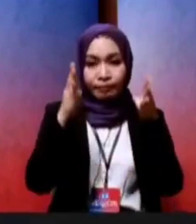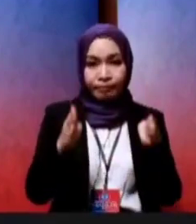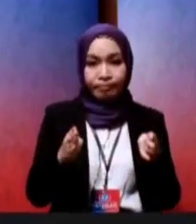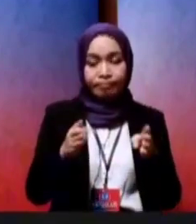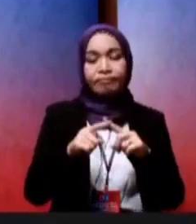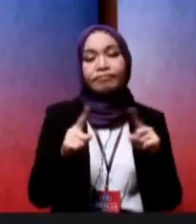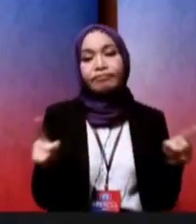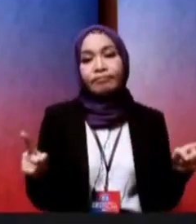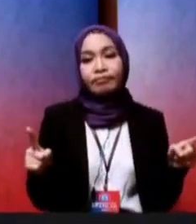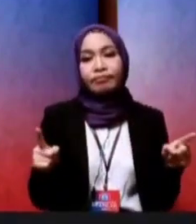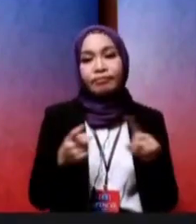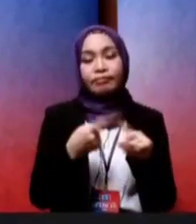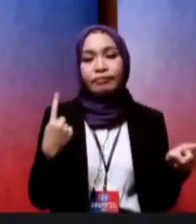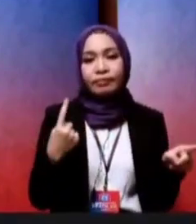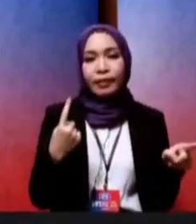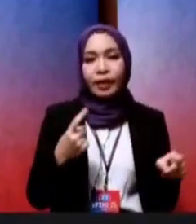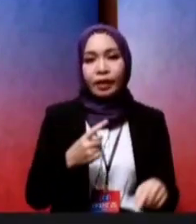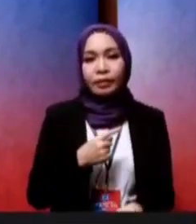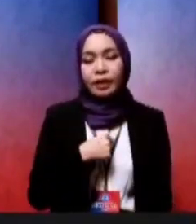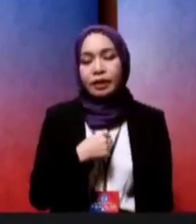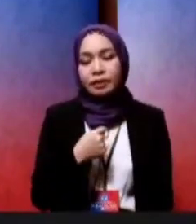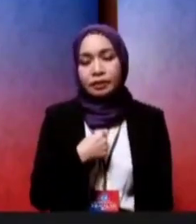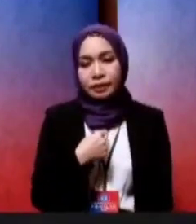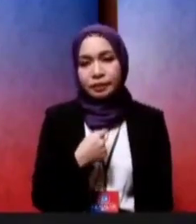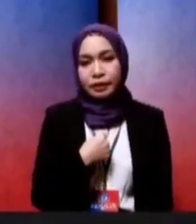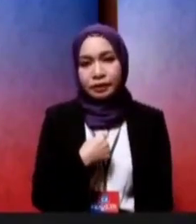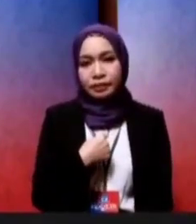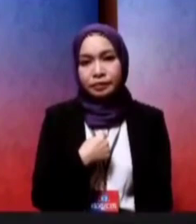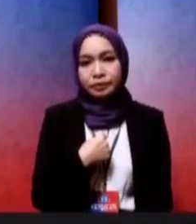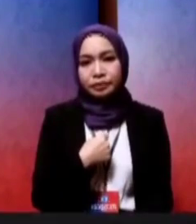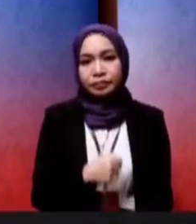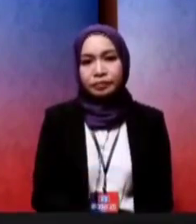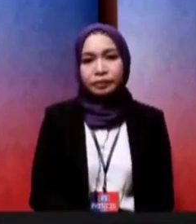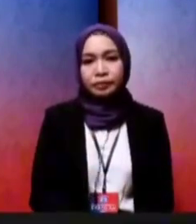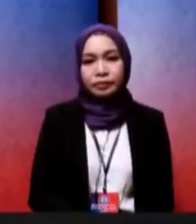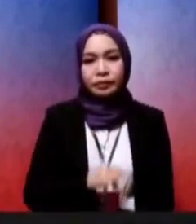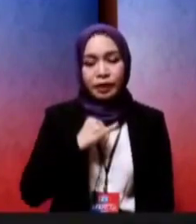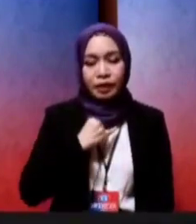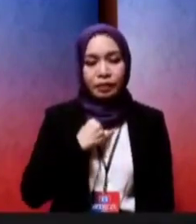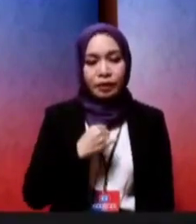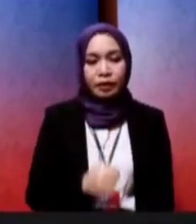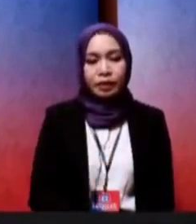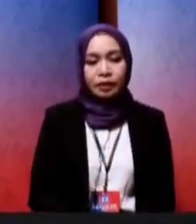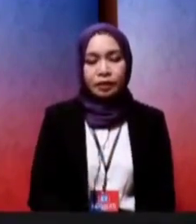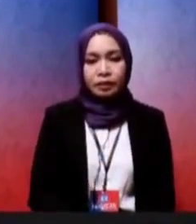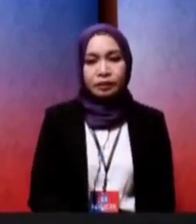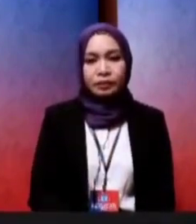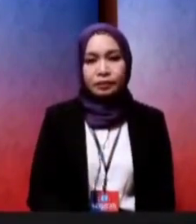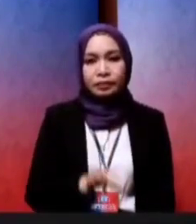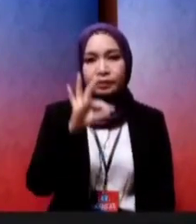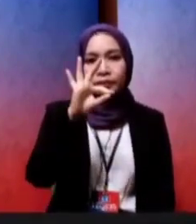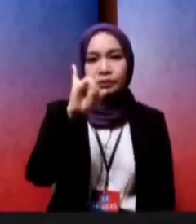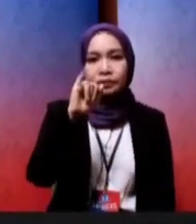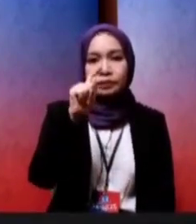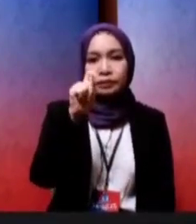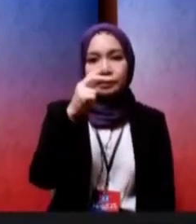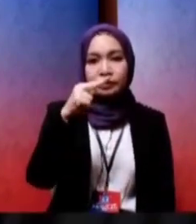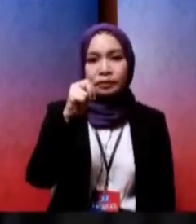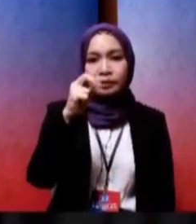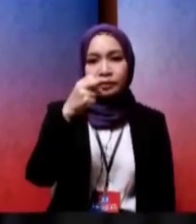memperkukuhkan tekad Kita Sementara Kita bertarung di media sosial fitnah ini seolah-olah tidak ada